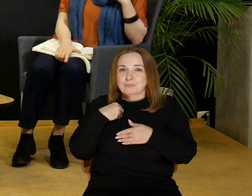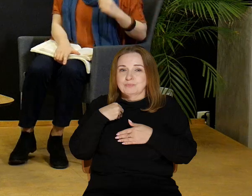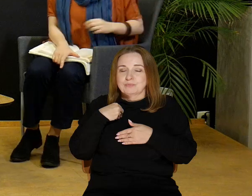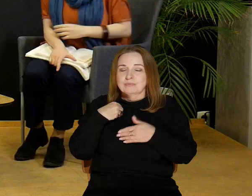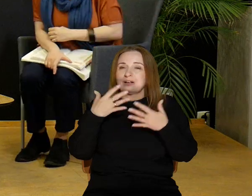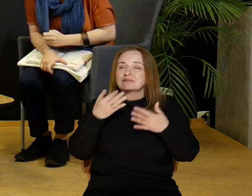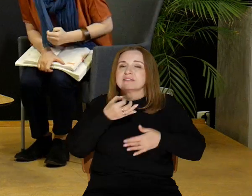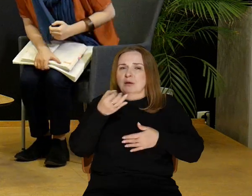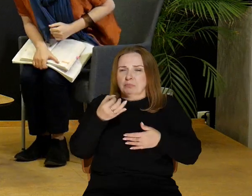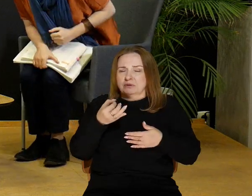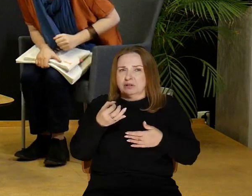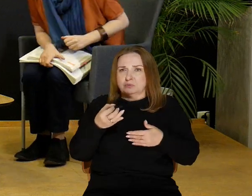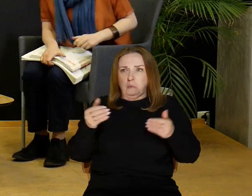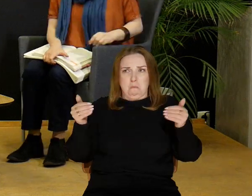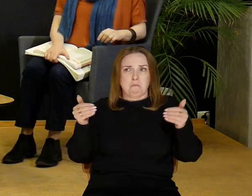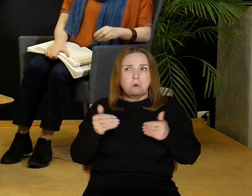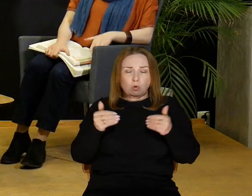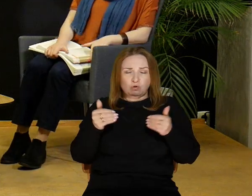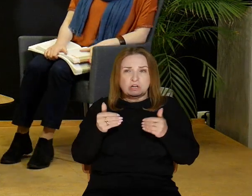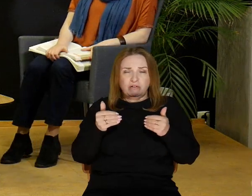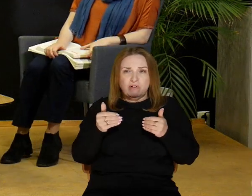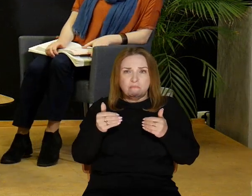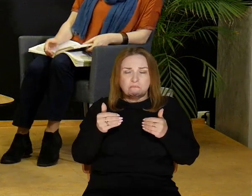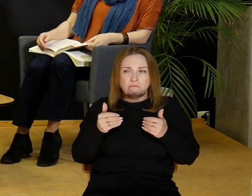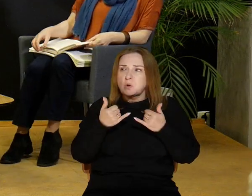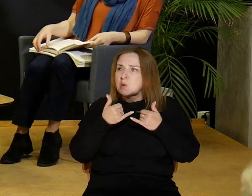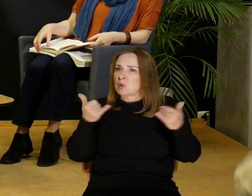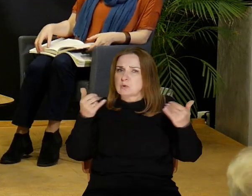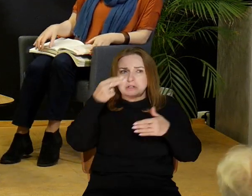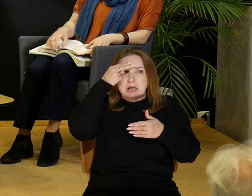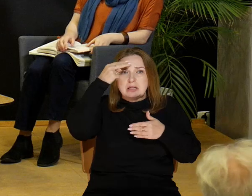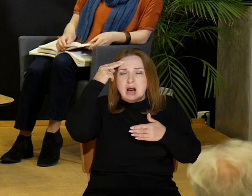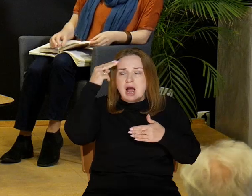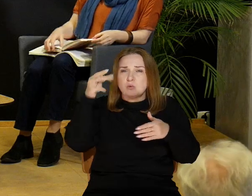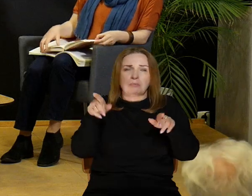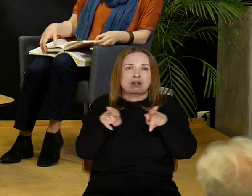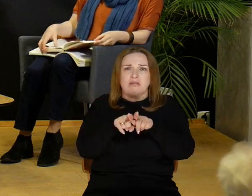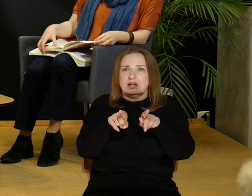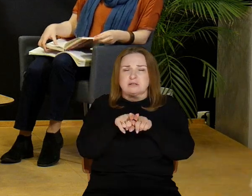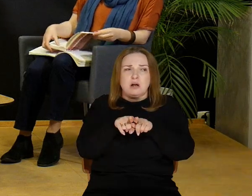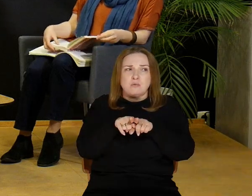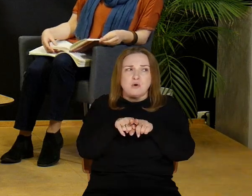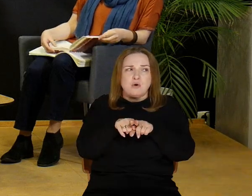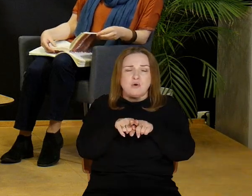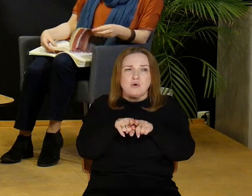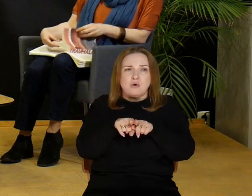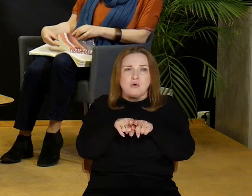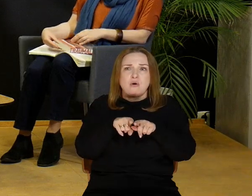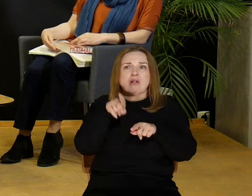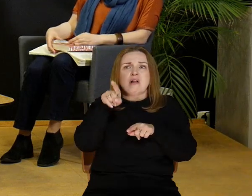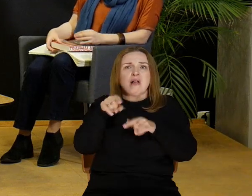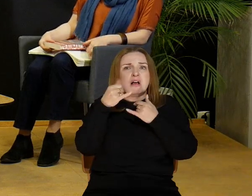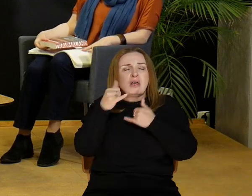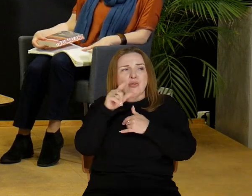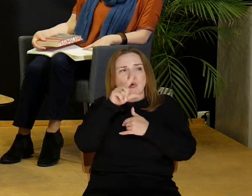czy jest to możliwe, żeby takie traumy dotyczyły również innych społeczności,